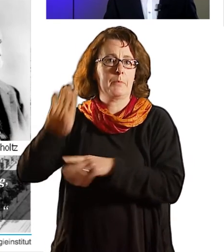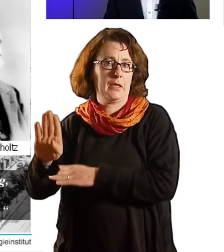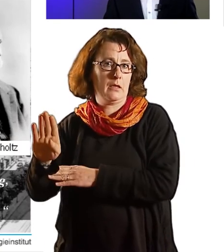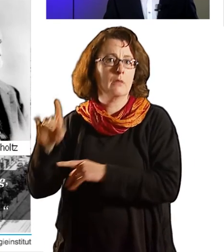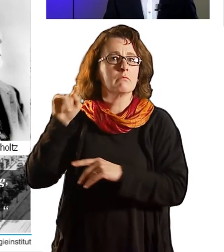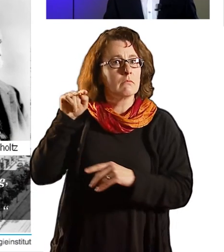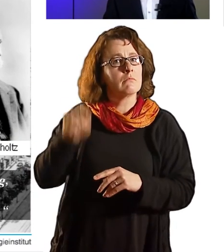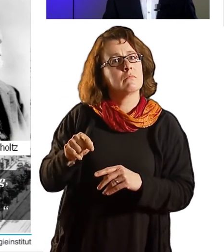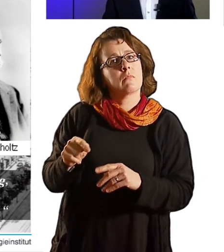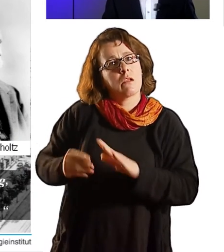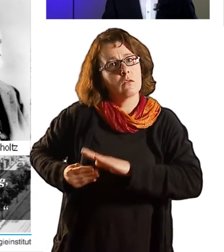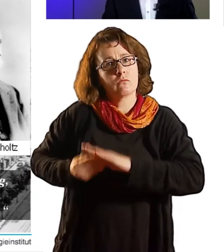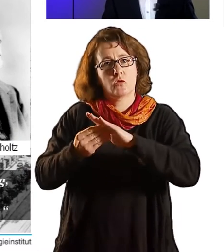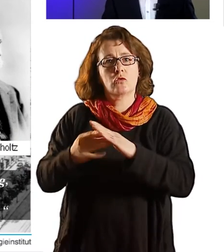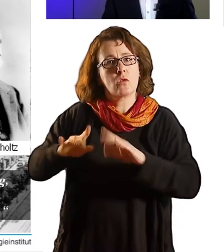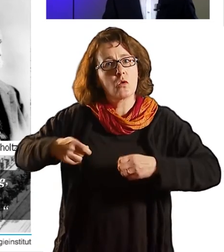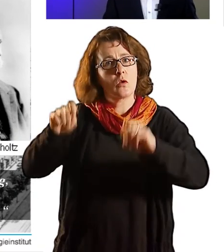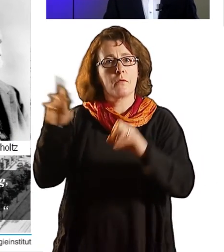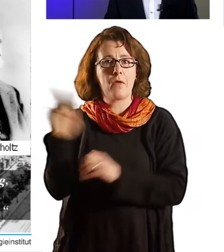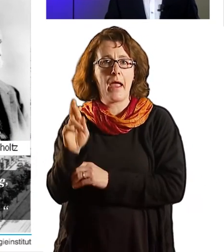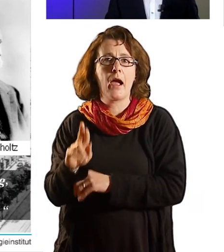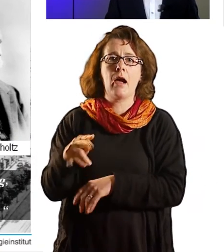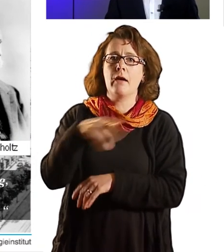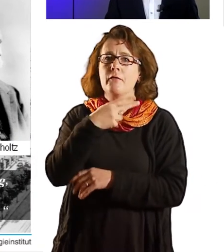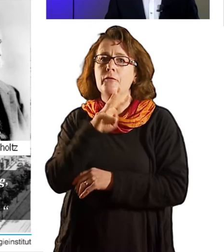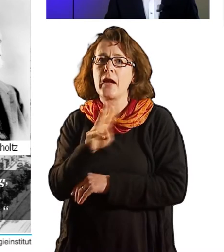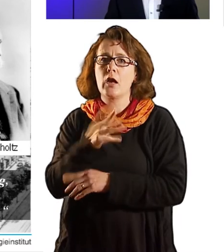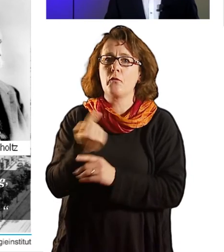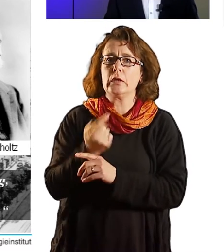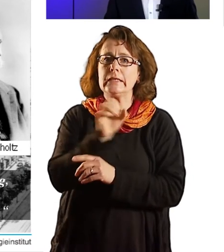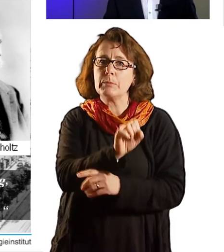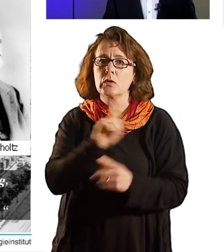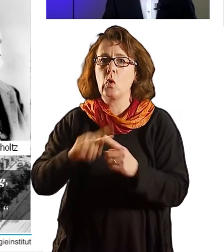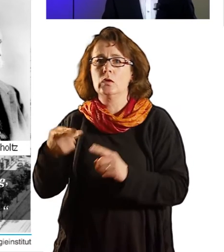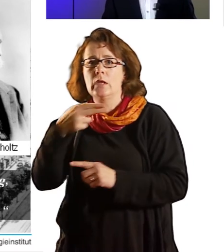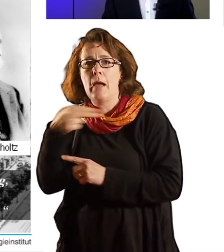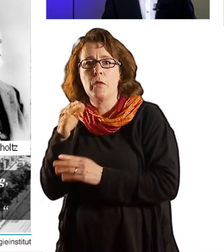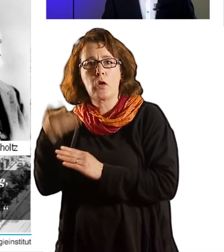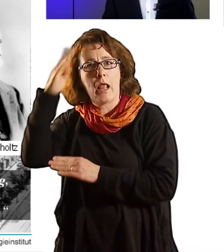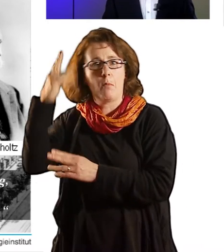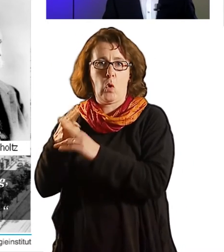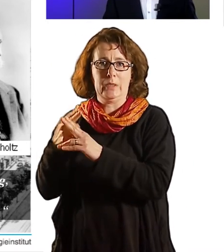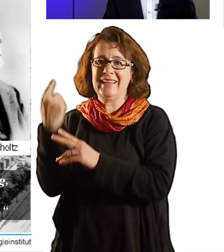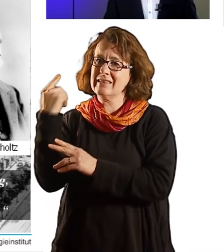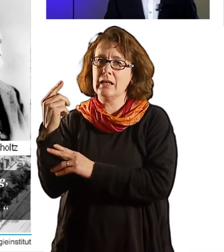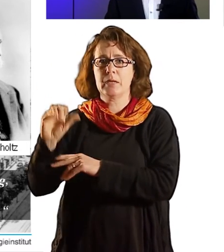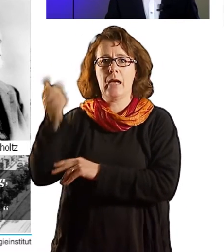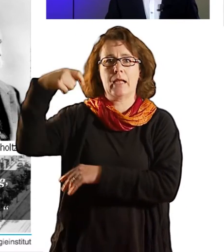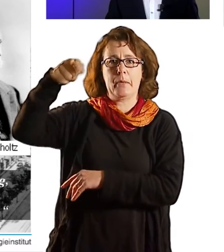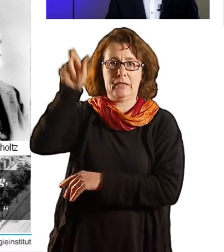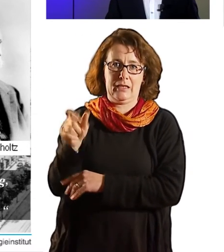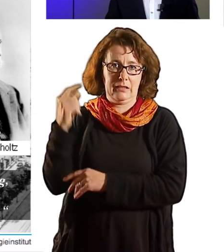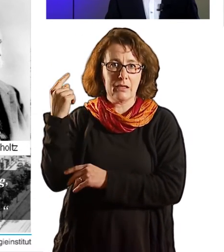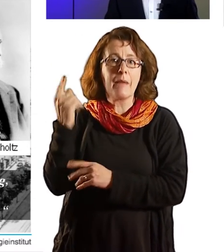der PDR von Werner Siemens. Hermann von Helmholtz wurde ihr erster Präsident. Es war das Ziel der Einrichtung der PDR, eine